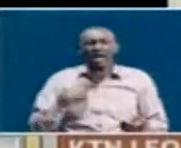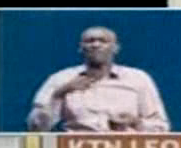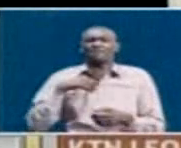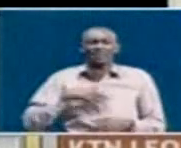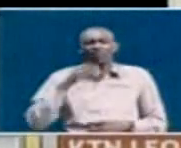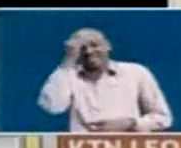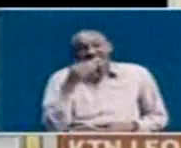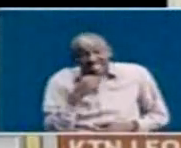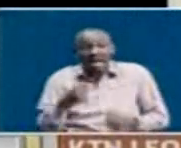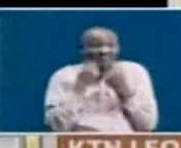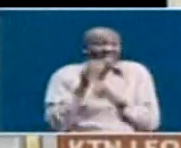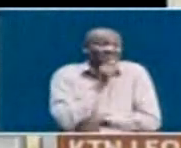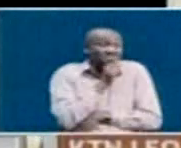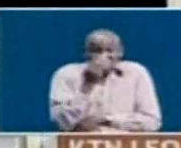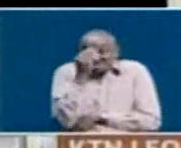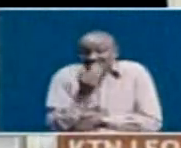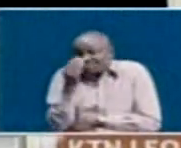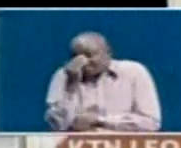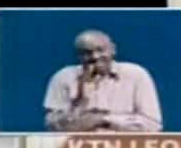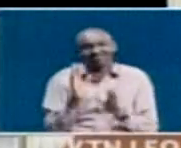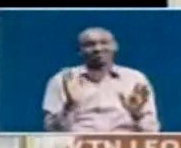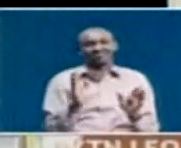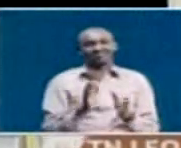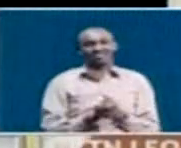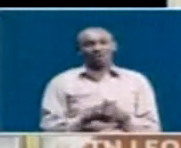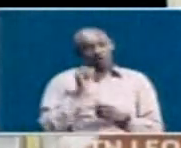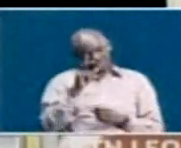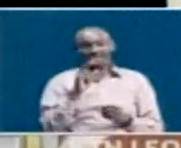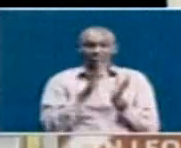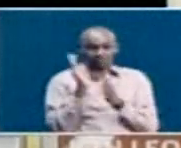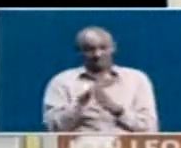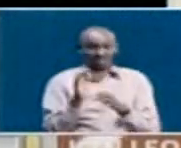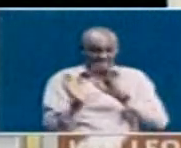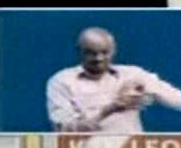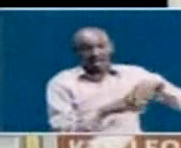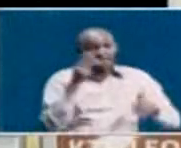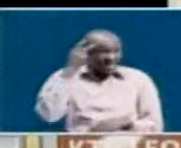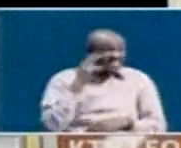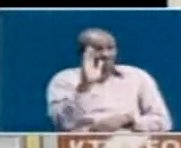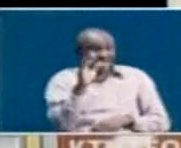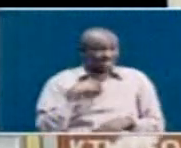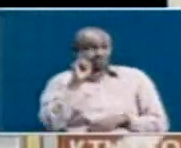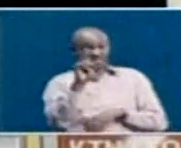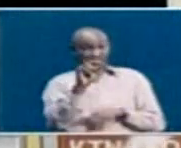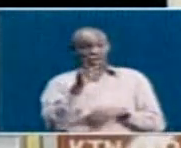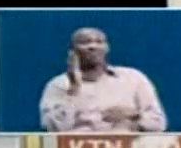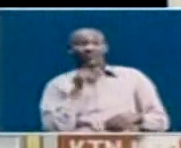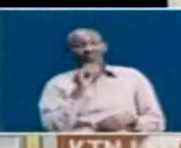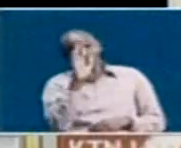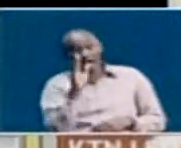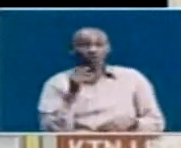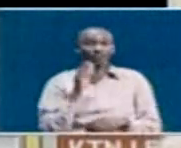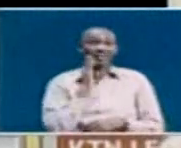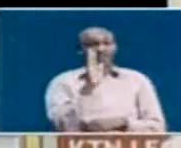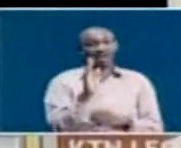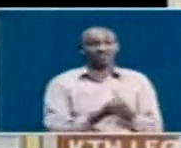tunajifanya ati oo mambo haya hayaendelei twaficha? Tumalize mambo ya muziki sasa. Wazazi wako wameitazama video hii, babako pengine mako.